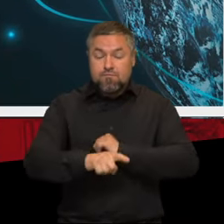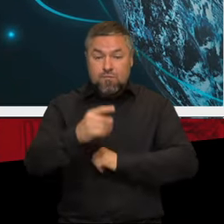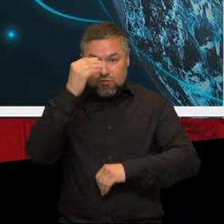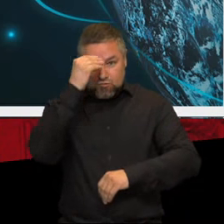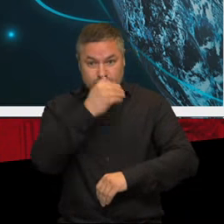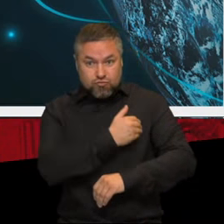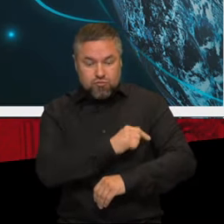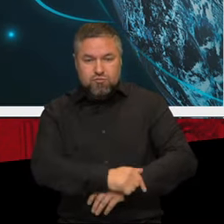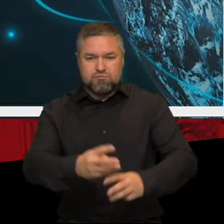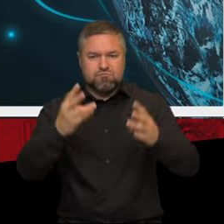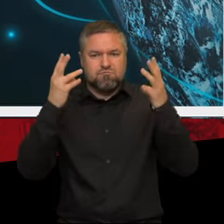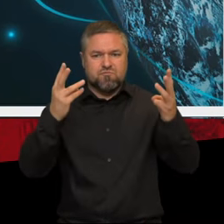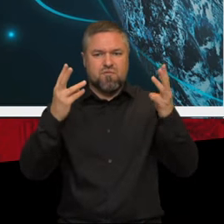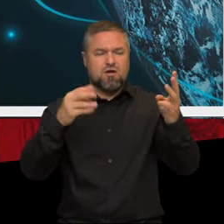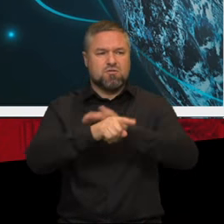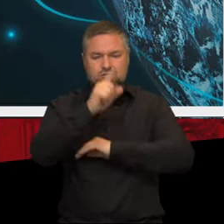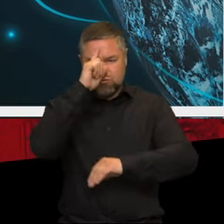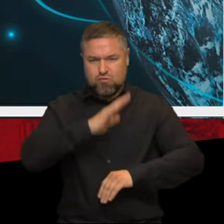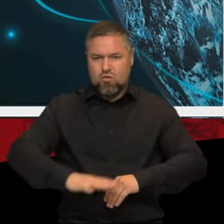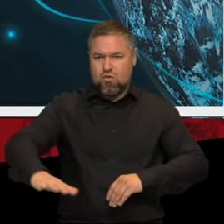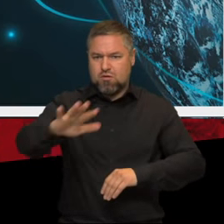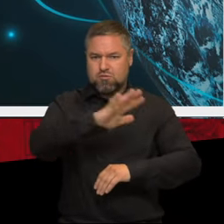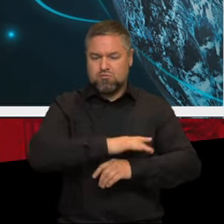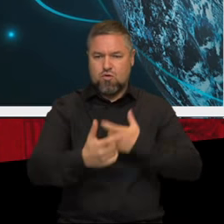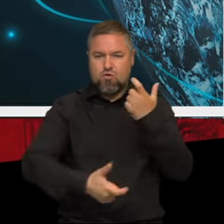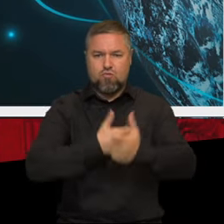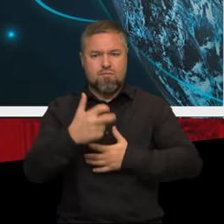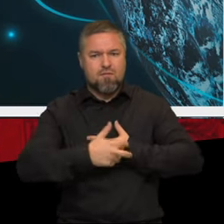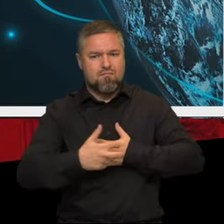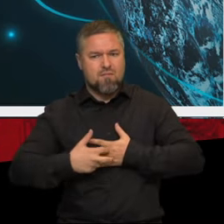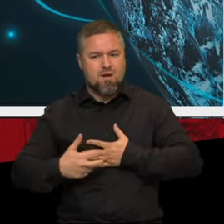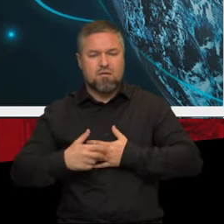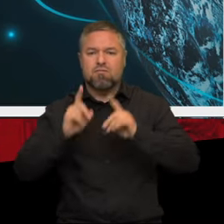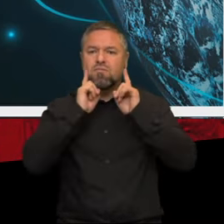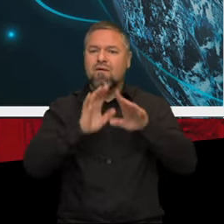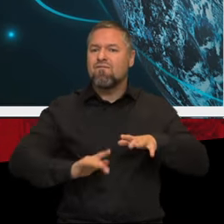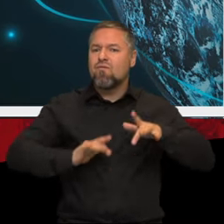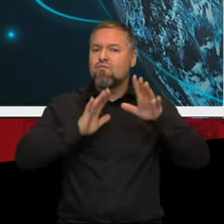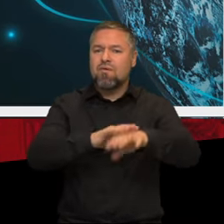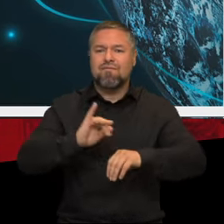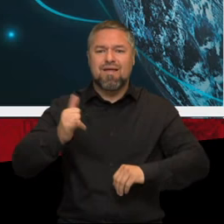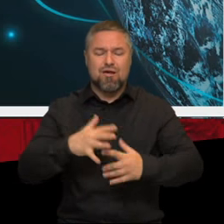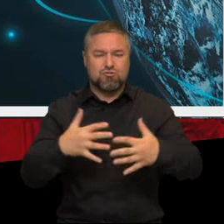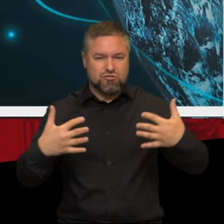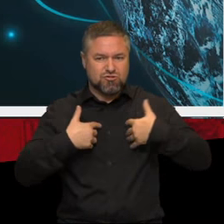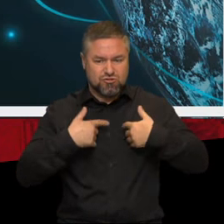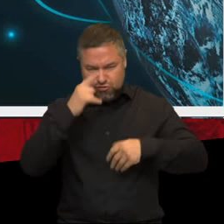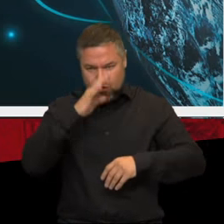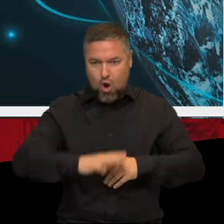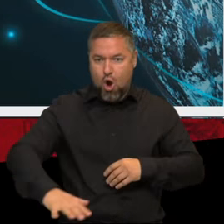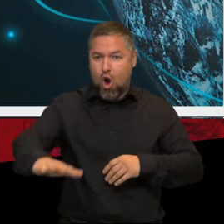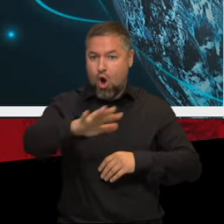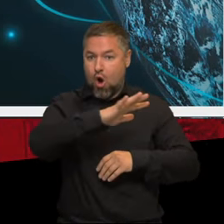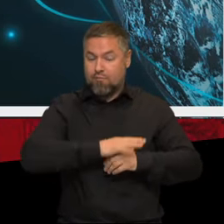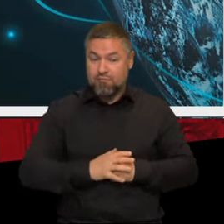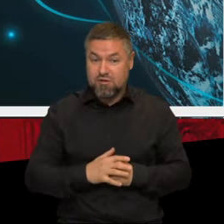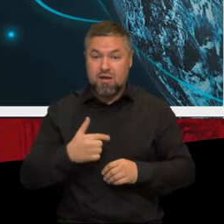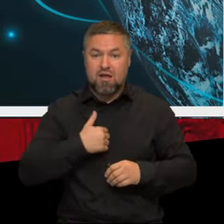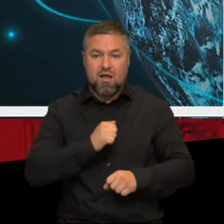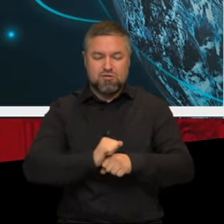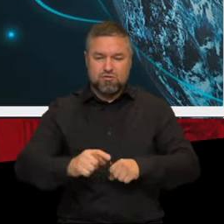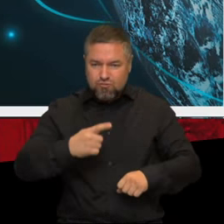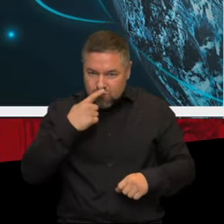uczelnia, odgrywa ważną rolę w społeczeństwie. Prowadzimy badania mające realny wpływ na poprawę jakości życia w wielu obszarach.